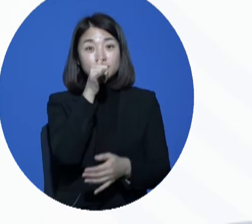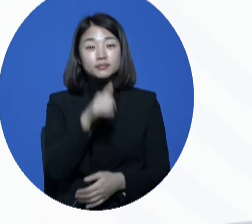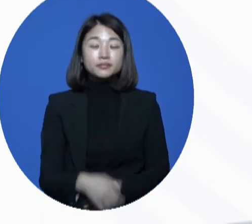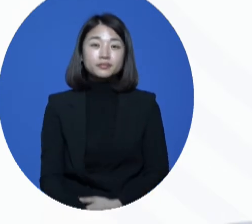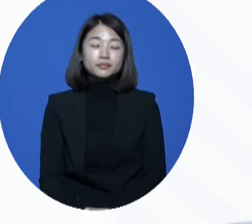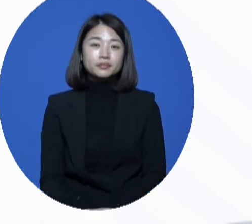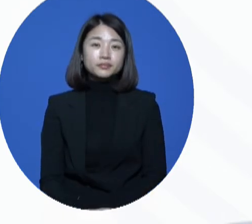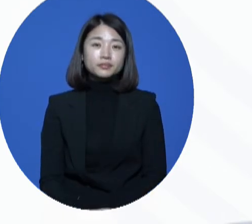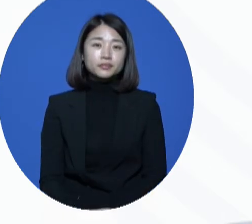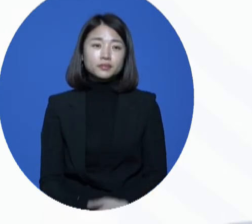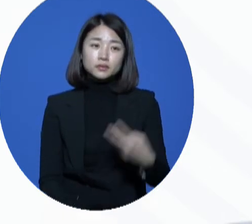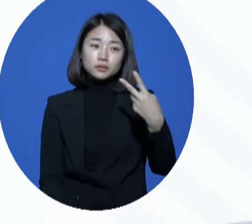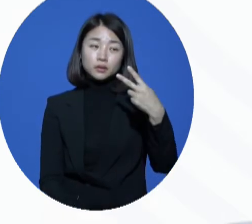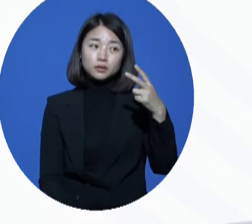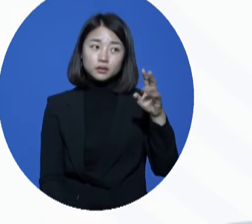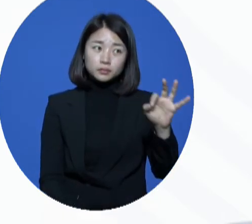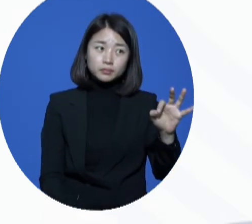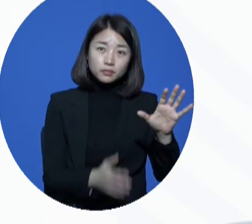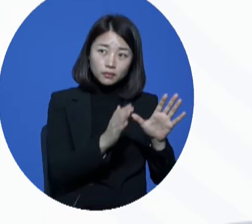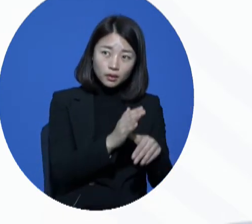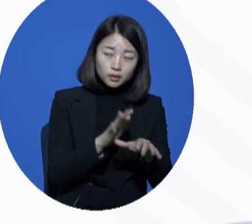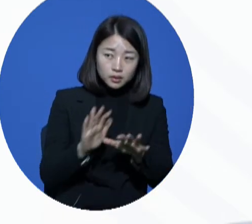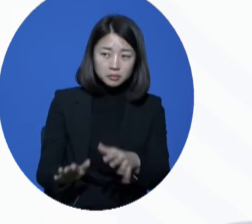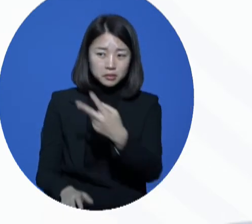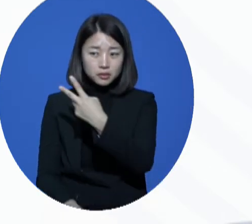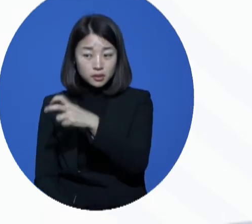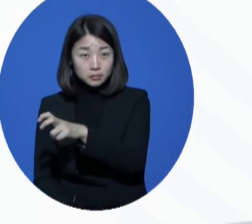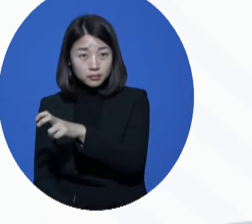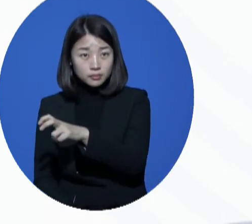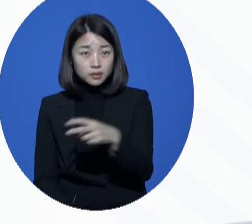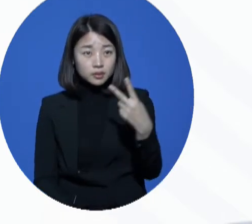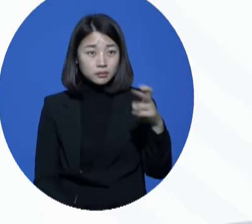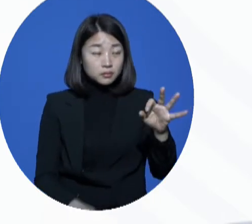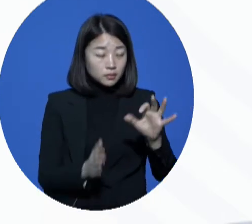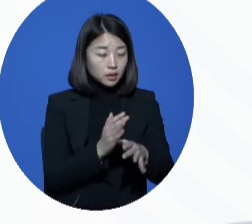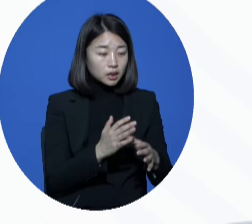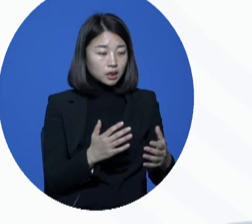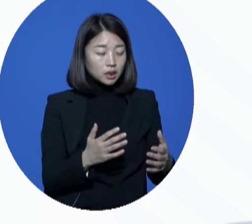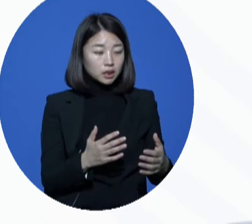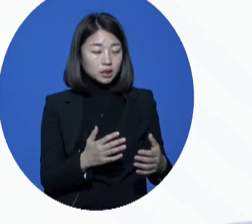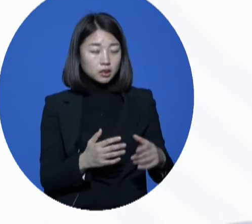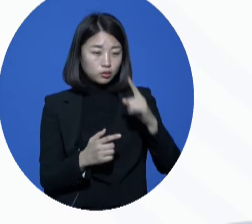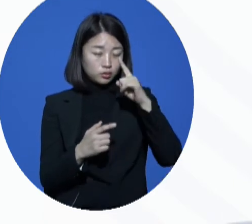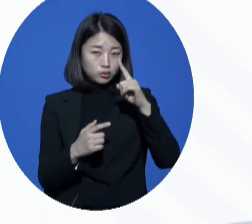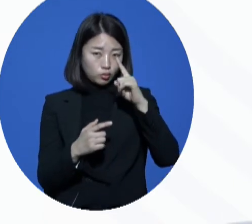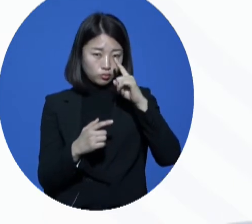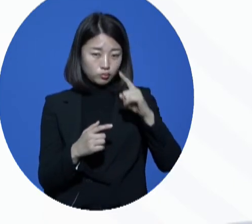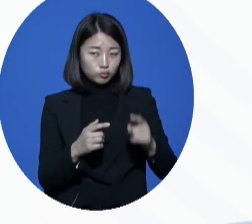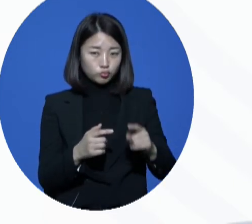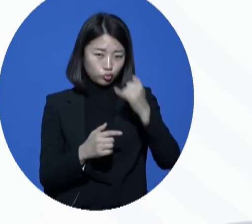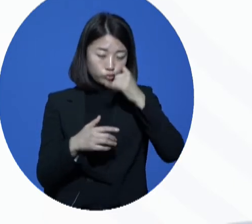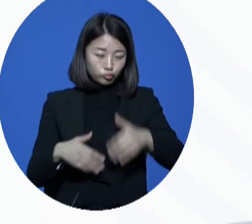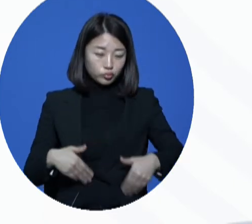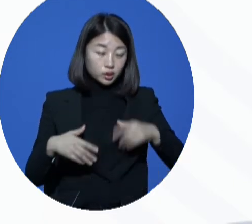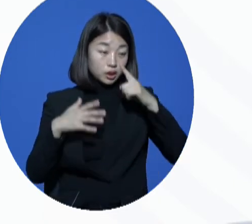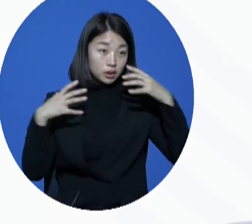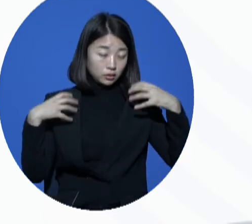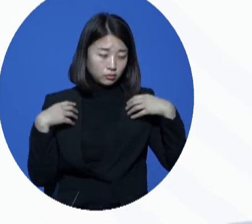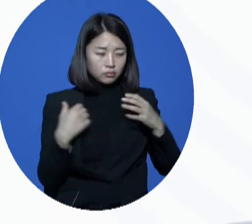사실 그 당시만 해도 지금도 부족하지만 그 당시엔 정말 지역에서 해줄 수 있는 게 없다라는 인식이